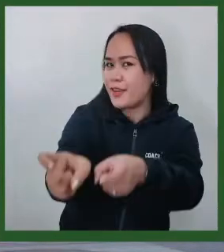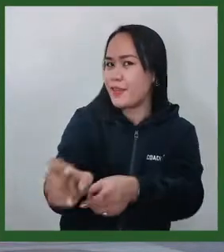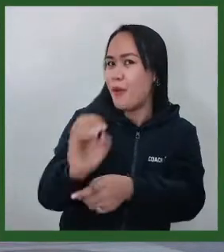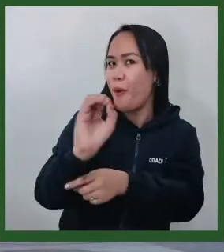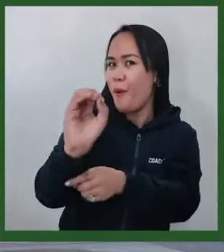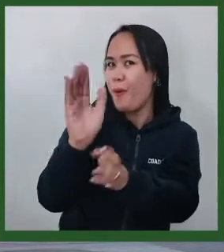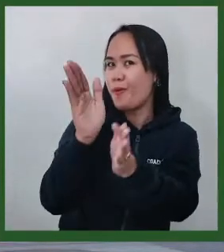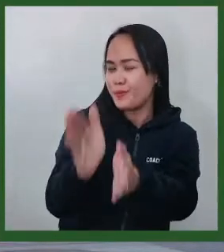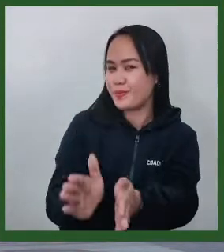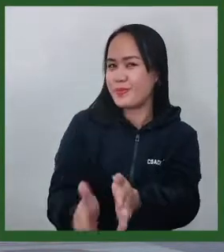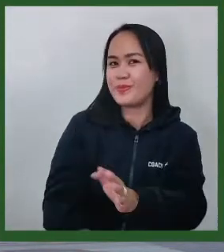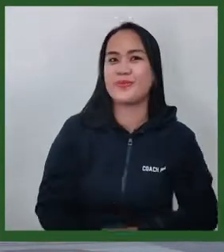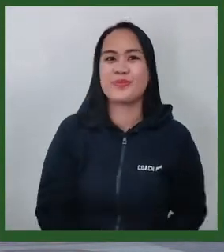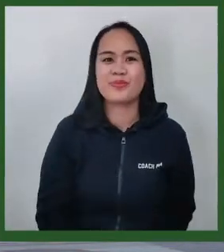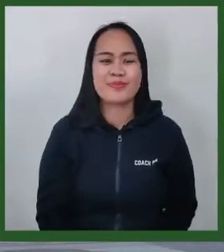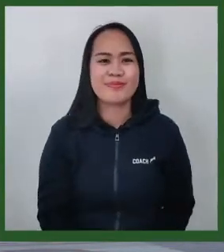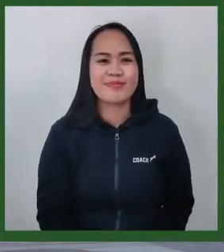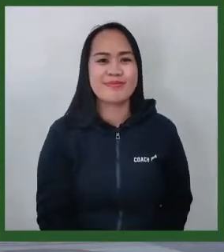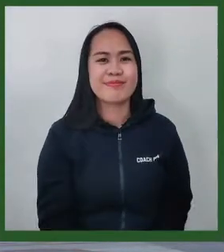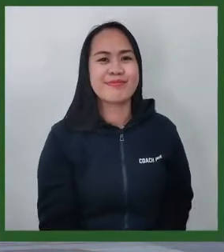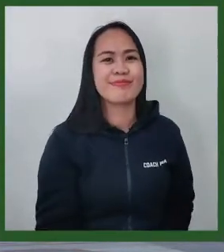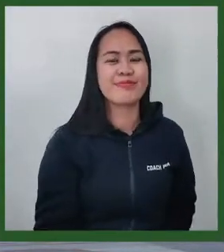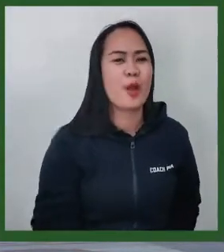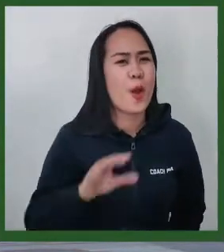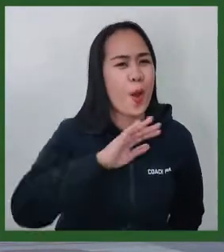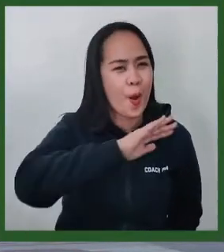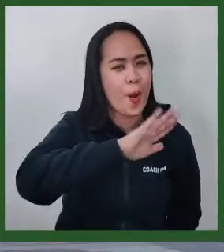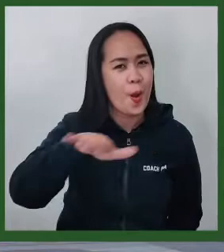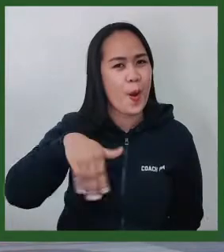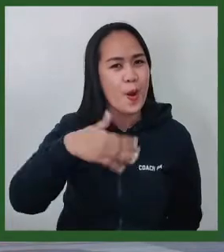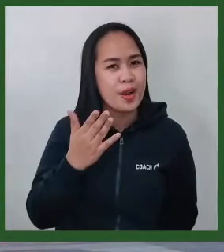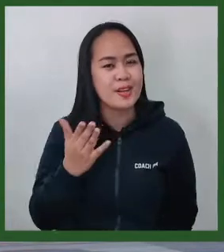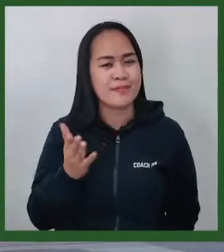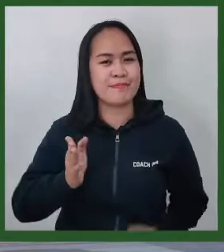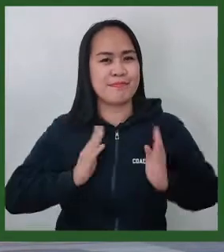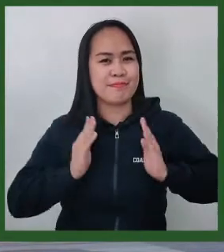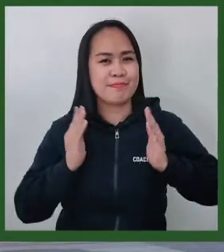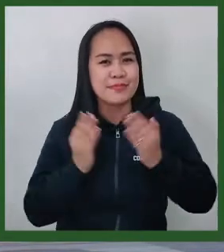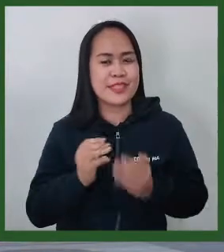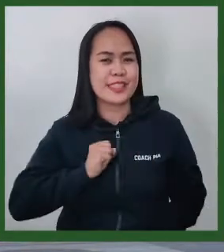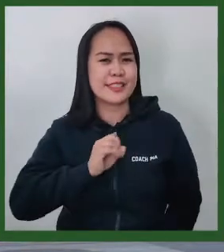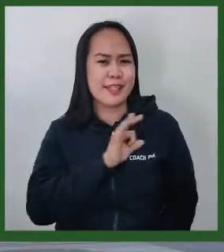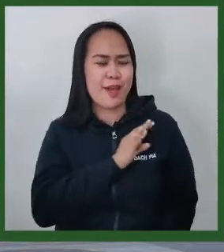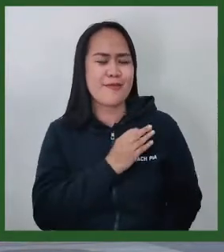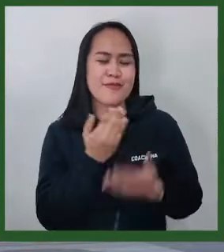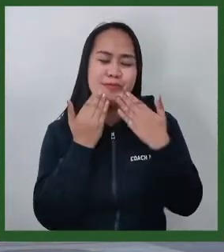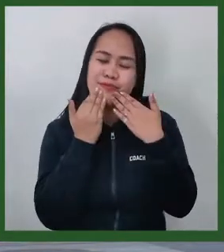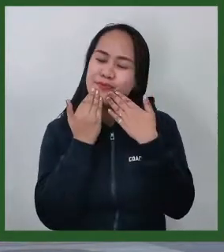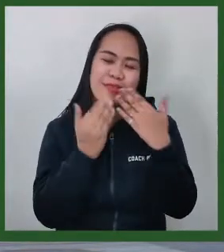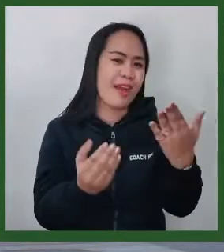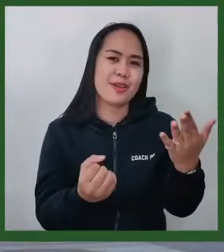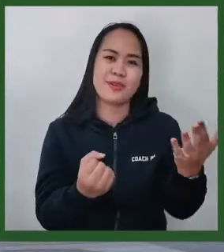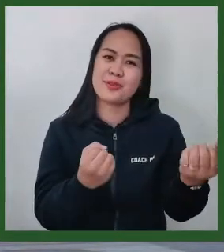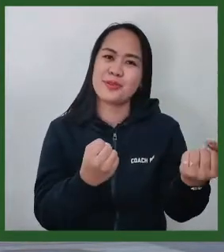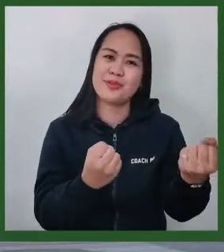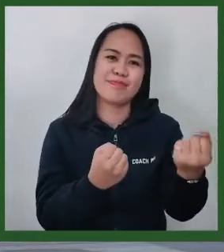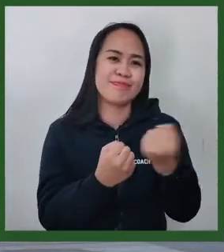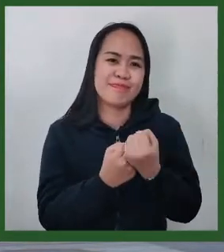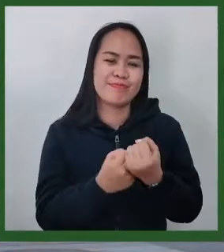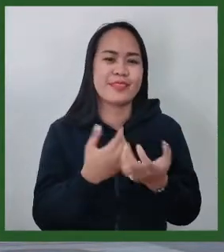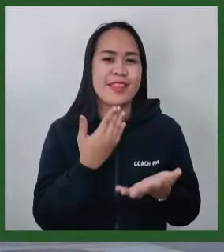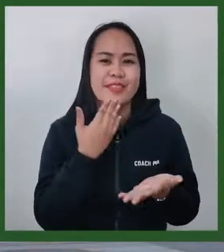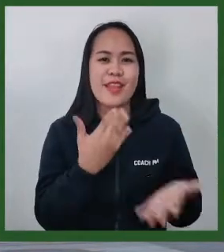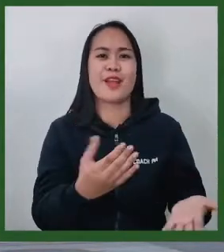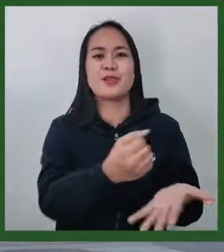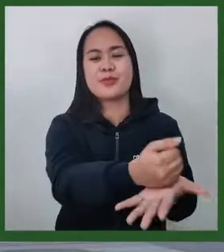sa ating mga magigiting na kawanin ng ating barangay, maraming salamat sa inyong tulong at sa mga citizens natin